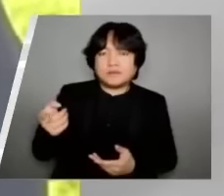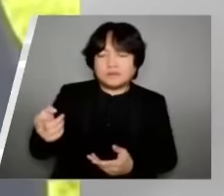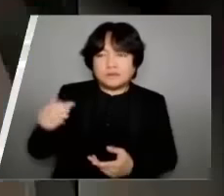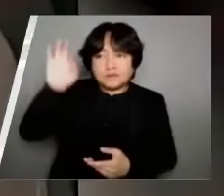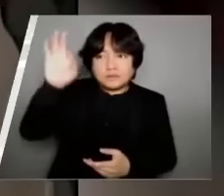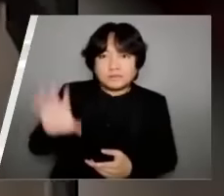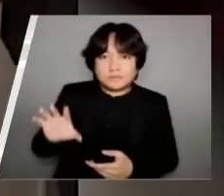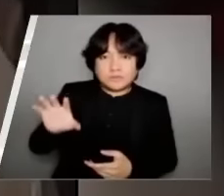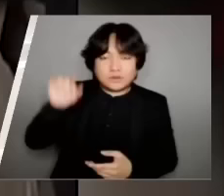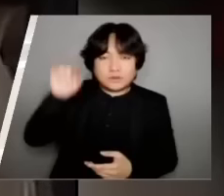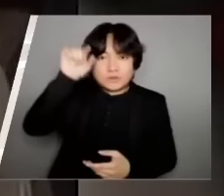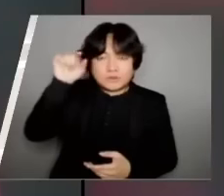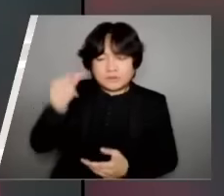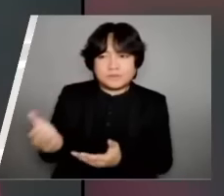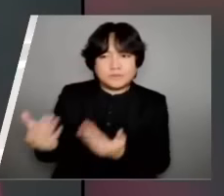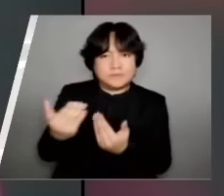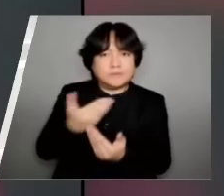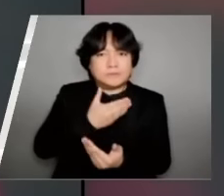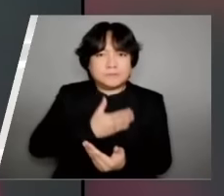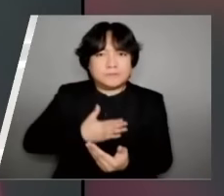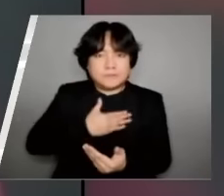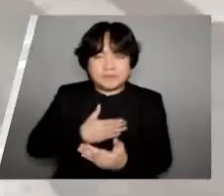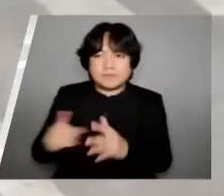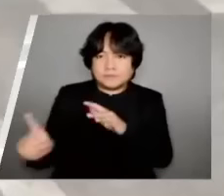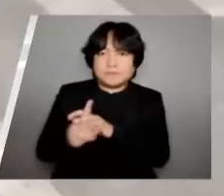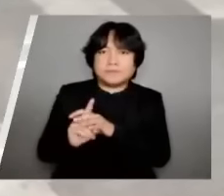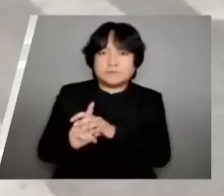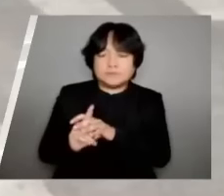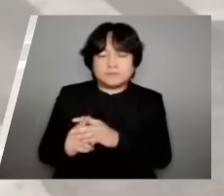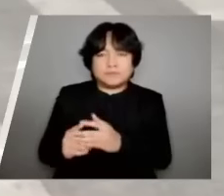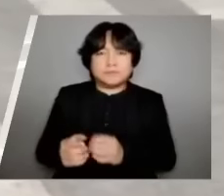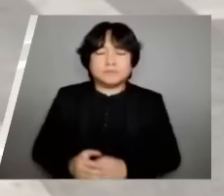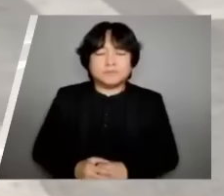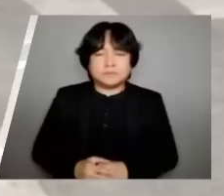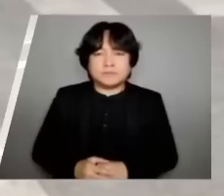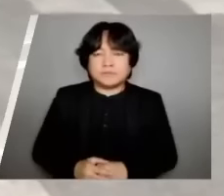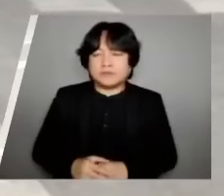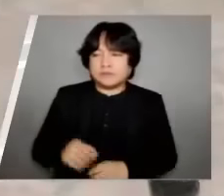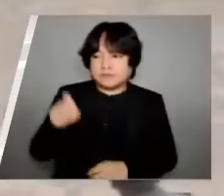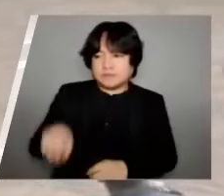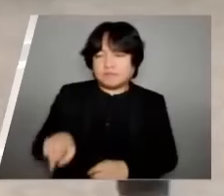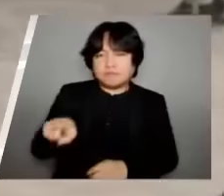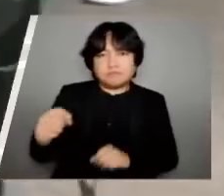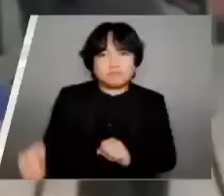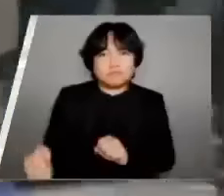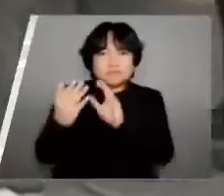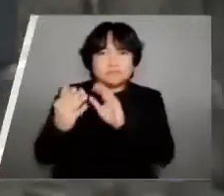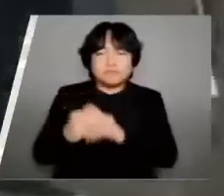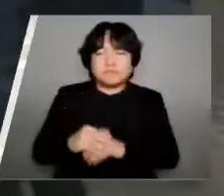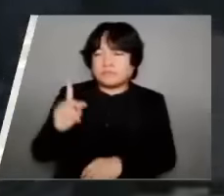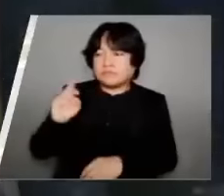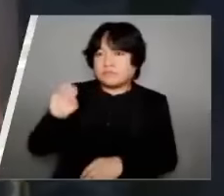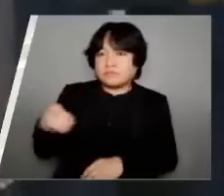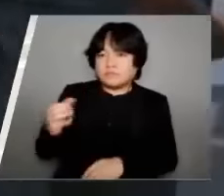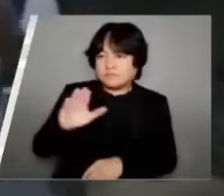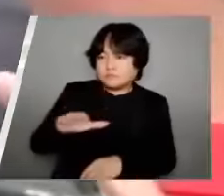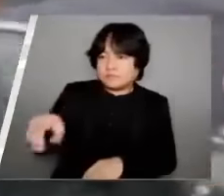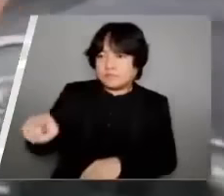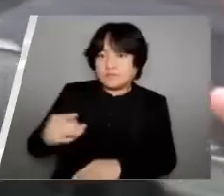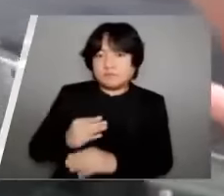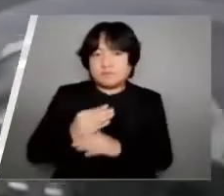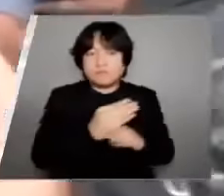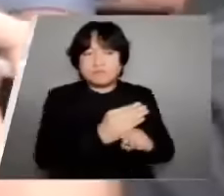laban sa kanya, kahit saan at kahit kailan. Nagpaalala rin ang komisyon sa KOJC members na huwag hadlangan ang mga pulis sa